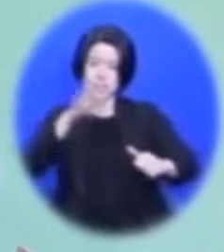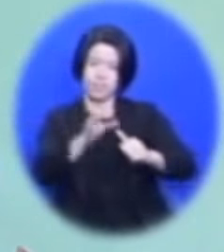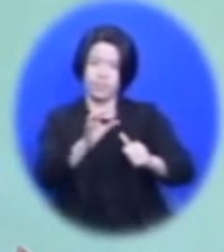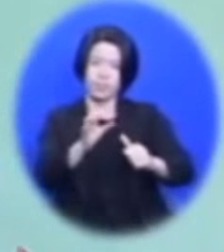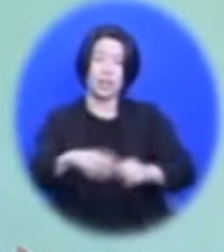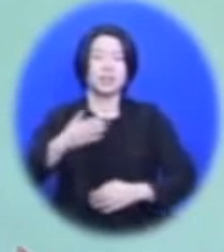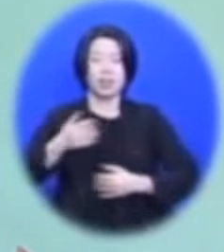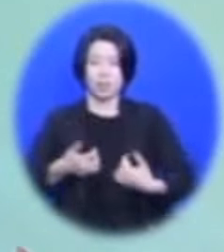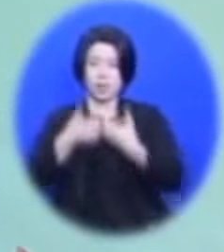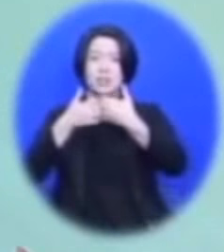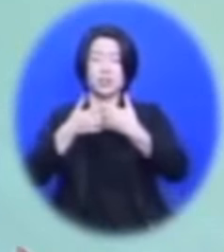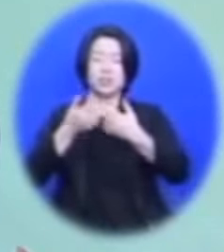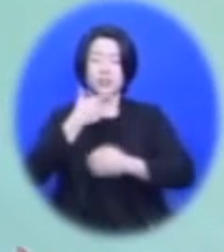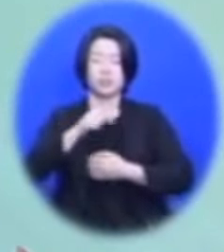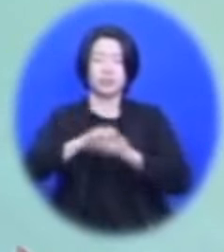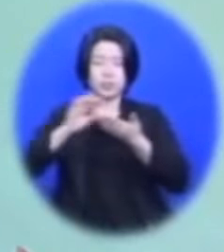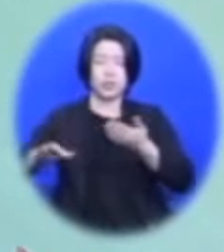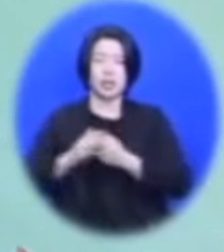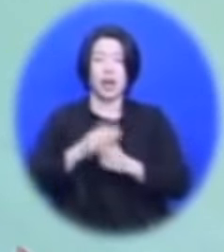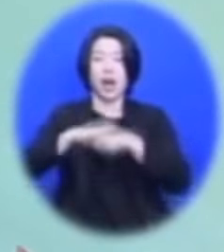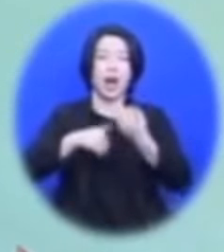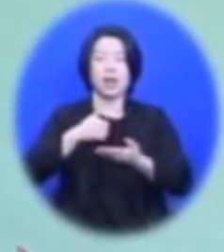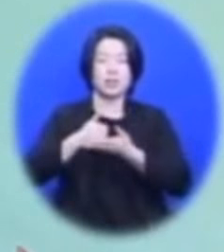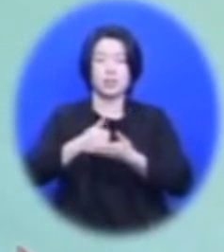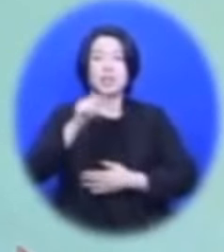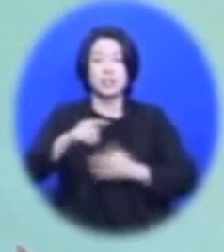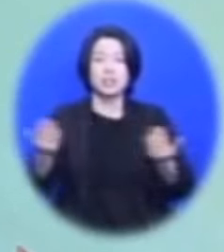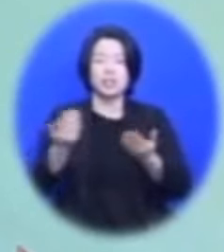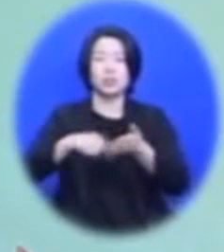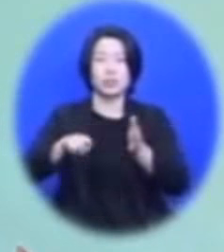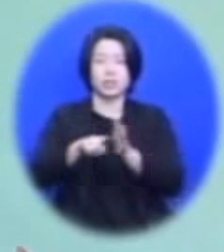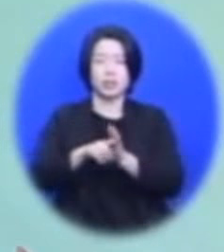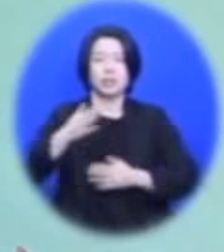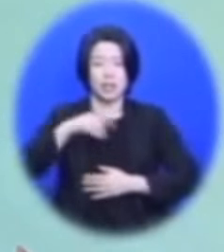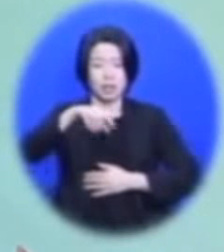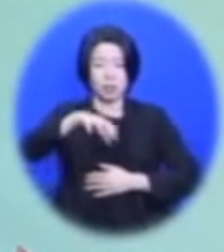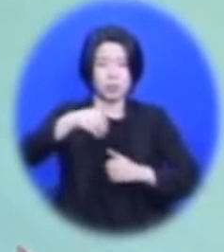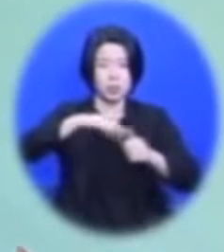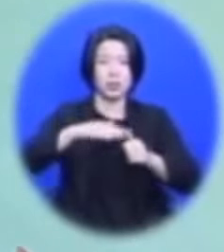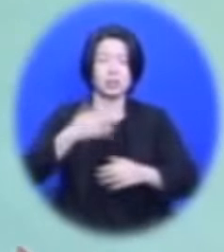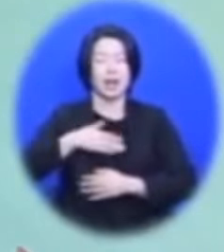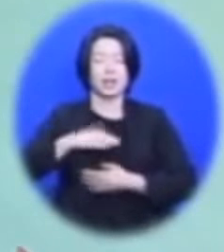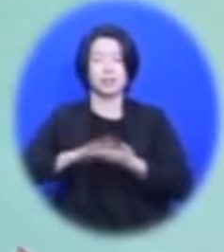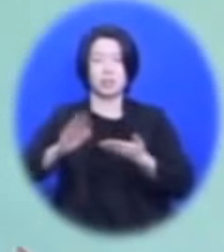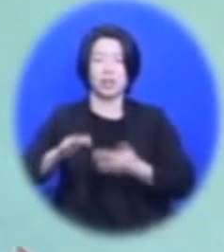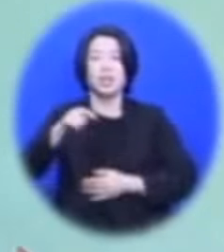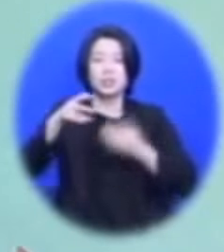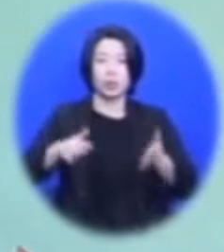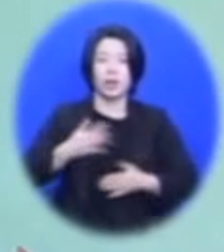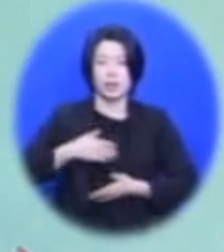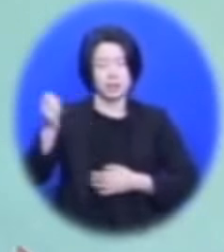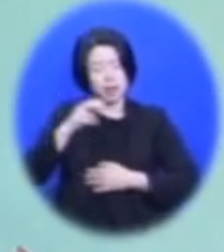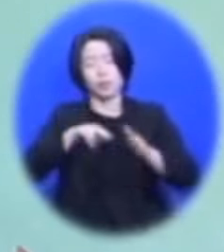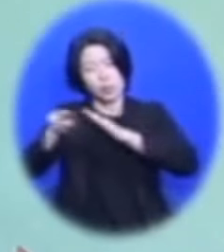제가 대적하려고 합니다. 하나님이 나를 그 일을 위해서 여기에 보낸 것을 이제야 알았어요. 저는 그동안에 자꾸만 도망만 다니려고